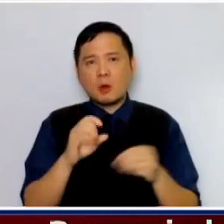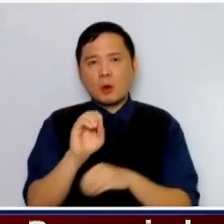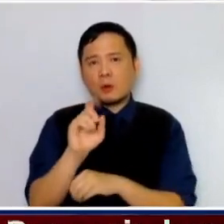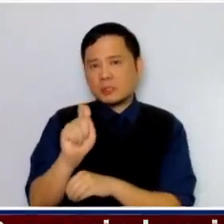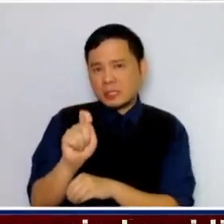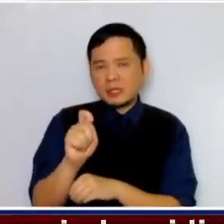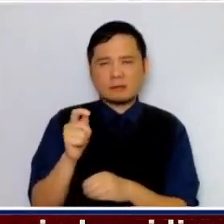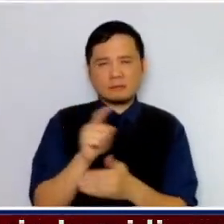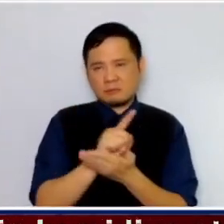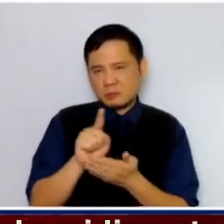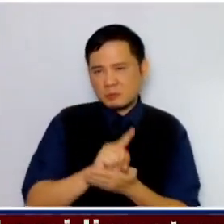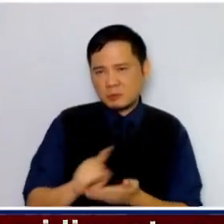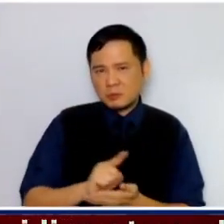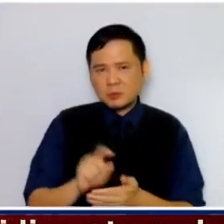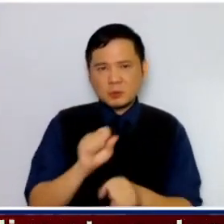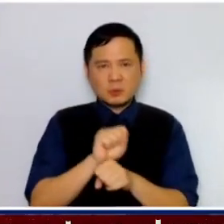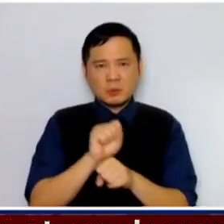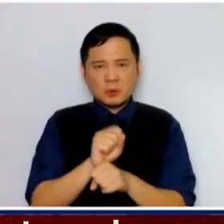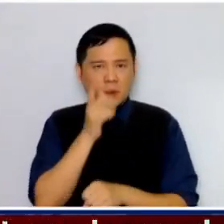pay.